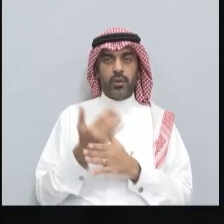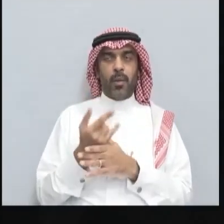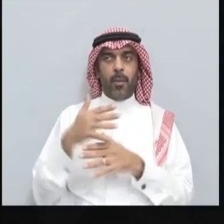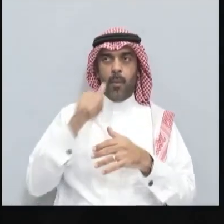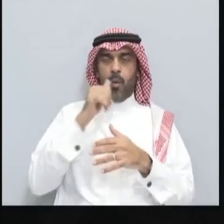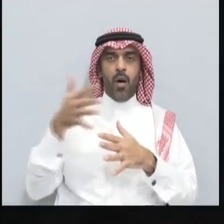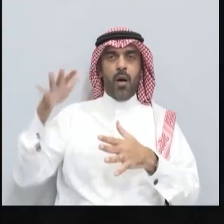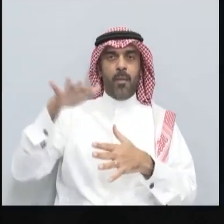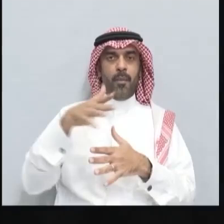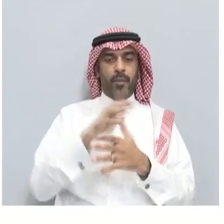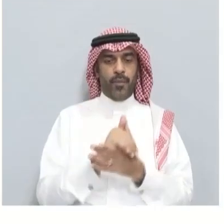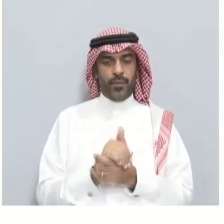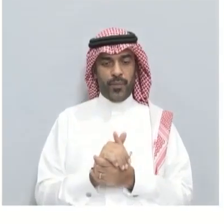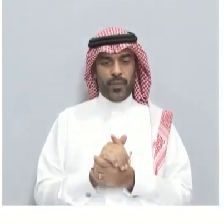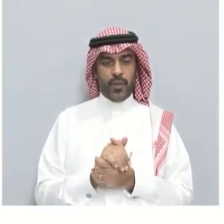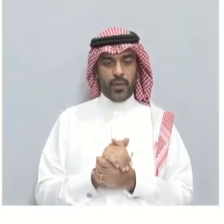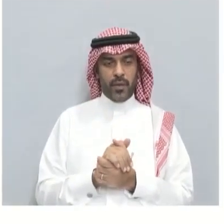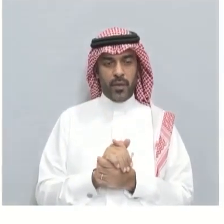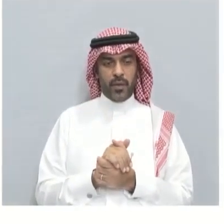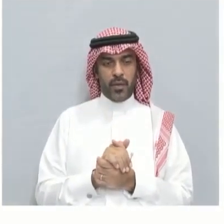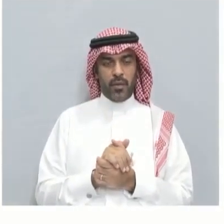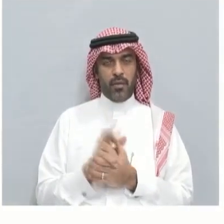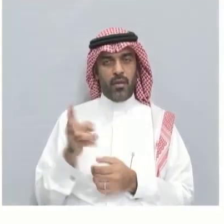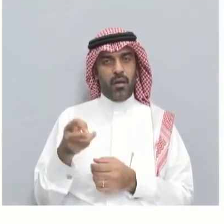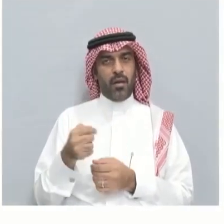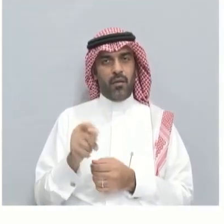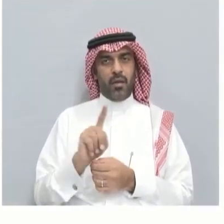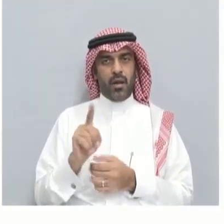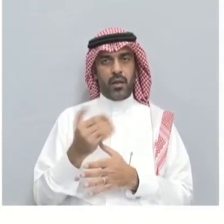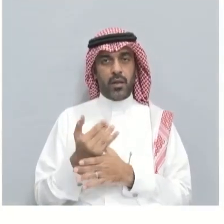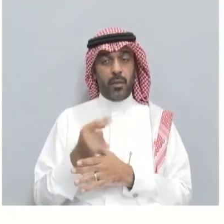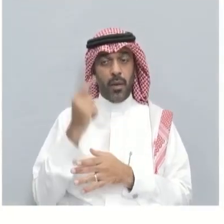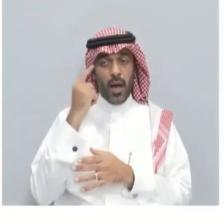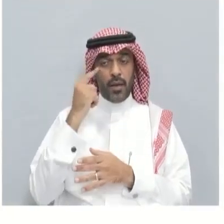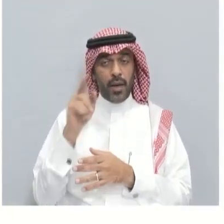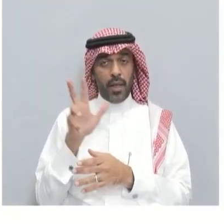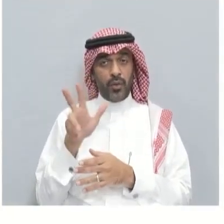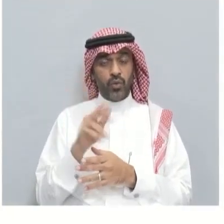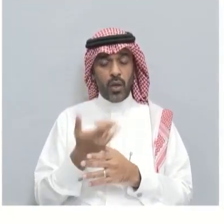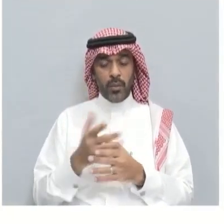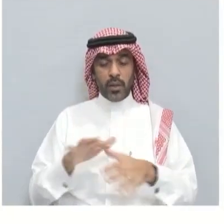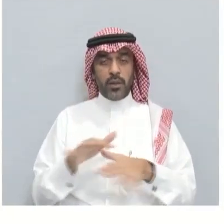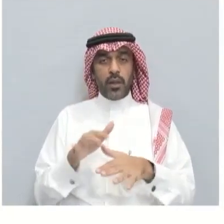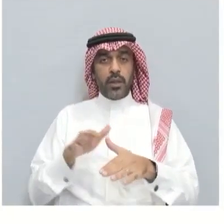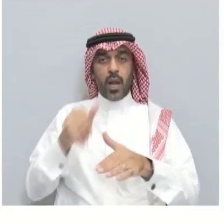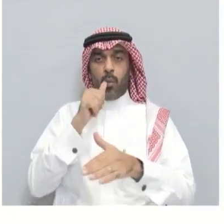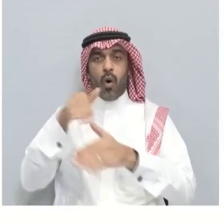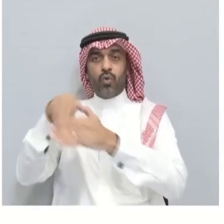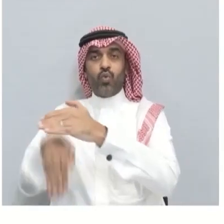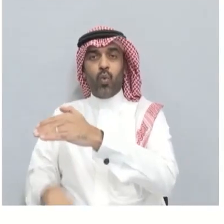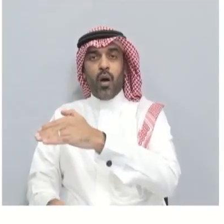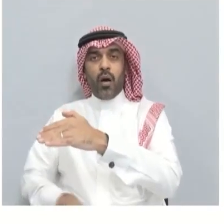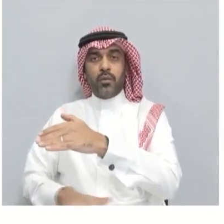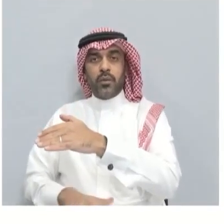زلازل نعم احسنتم اذا نحن لا نوافق على هذه لانه عباره عن موجات زلزاليه مائيه نقرا